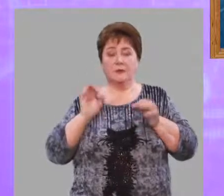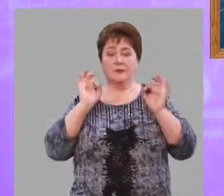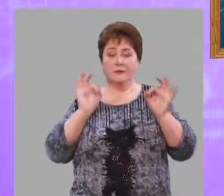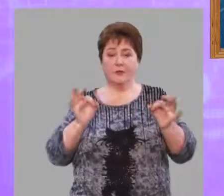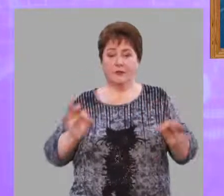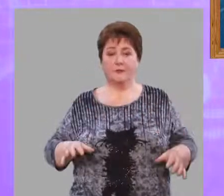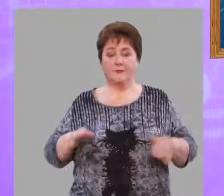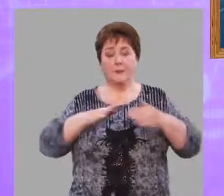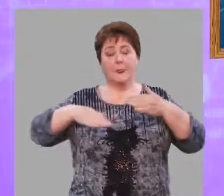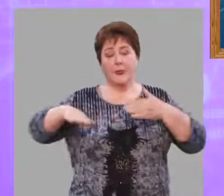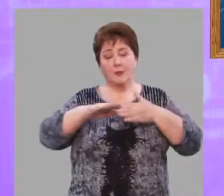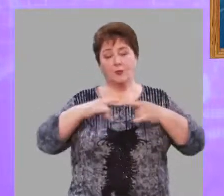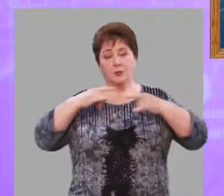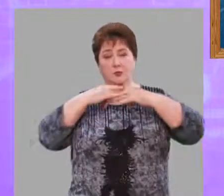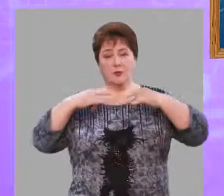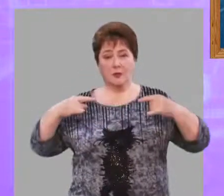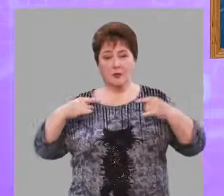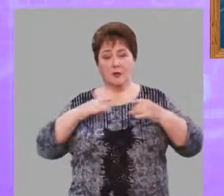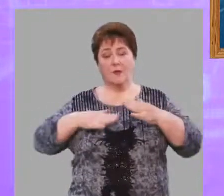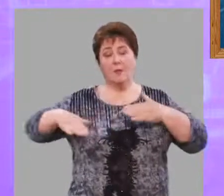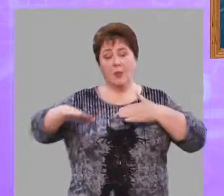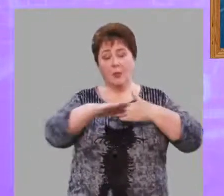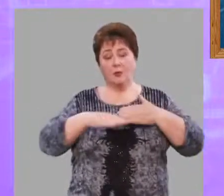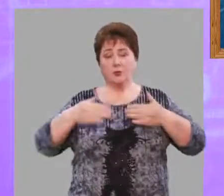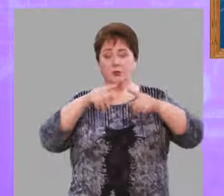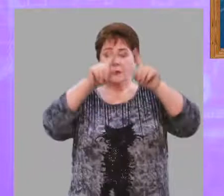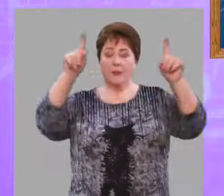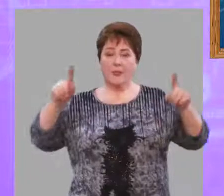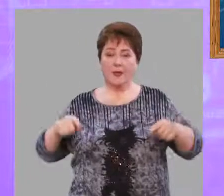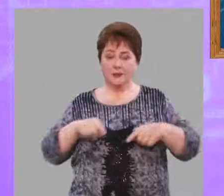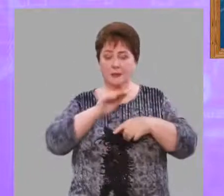Верно. Площадь стола, площадь доски.